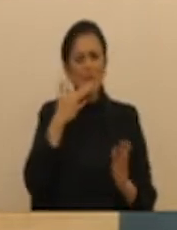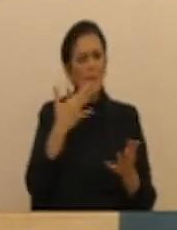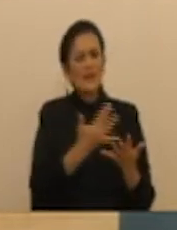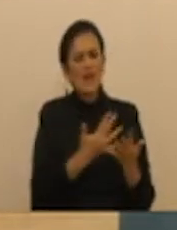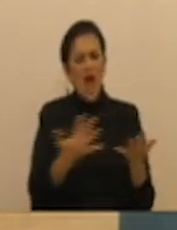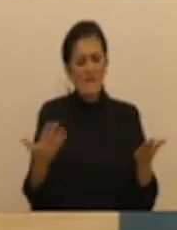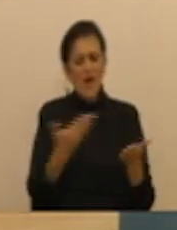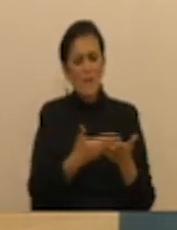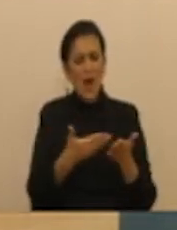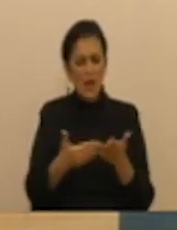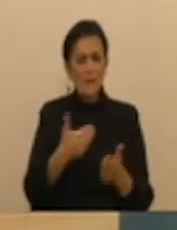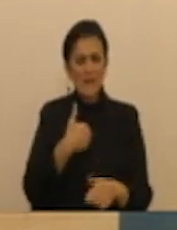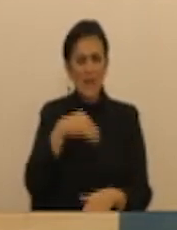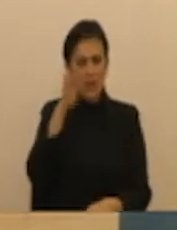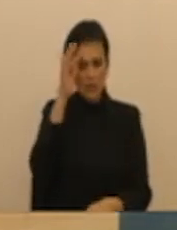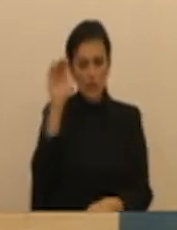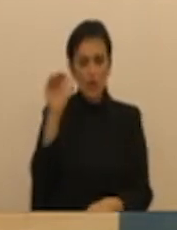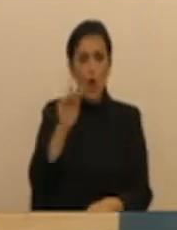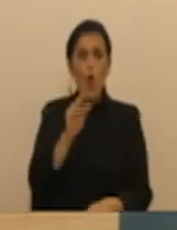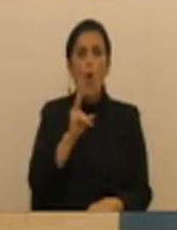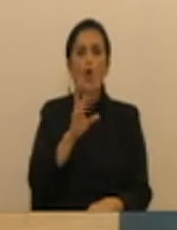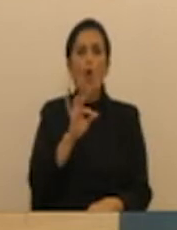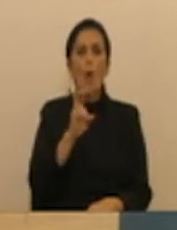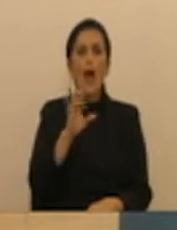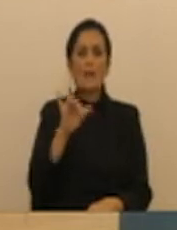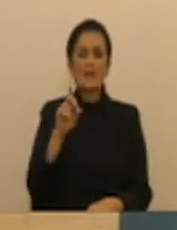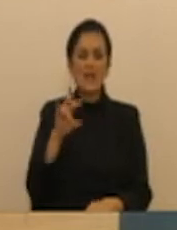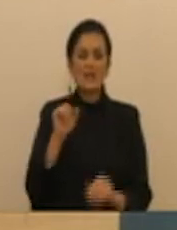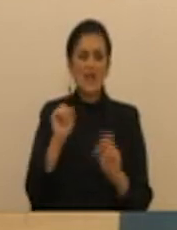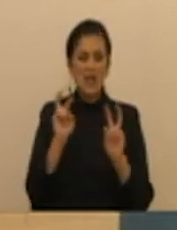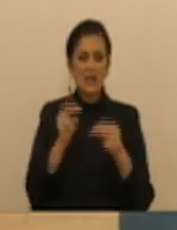მინდა შეგახსენოთ. კოჰაბიტაციის თემა,